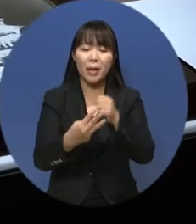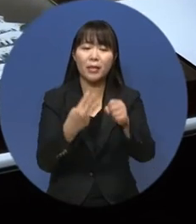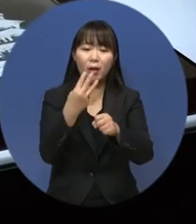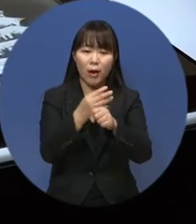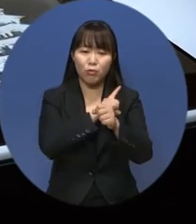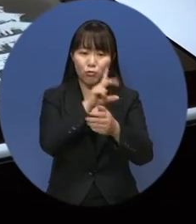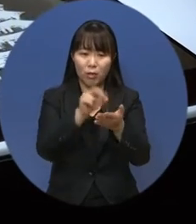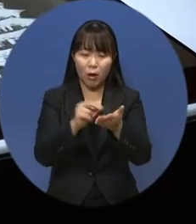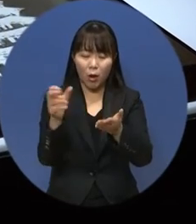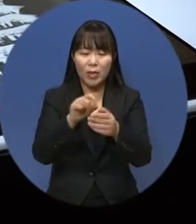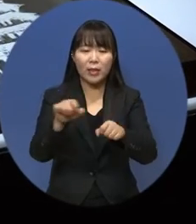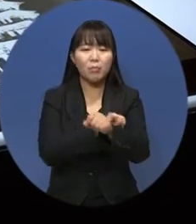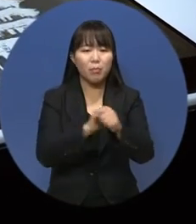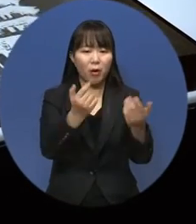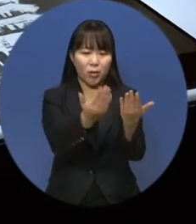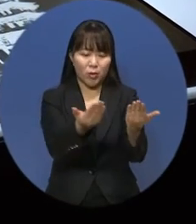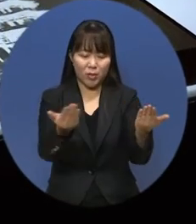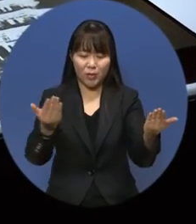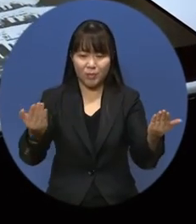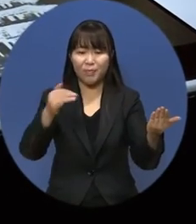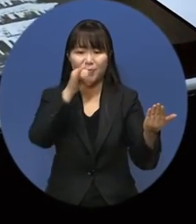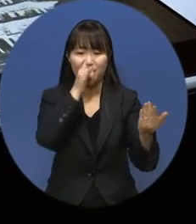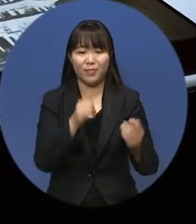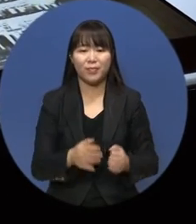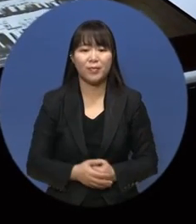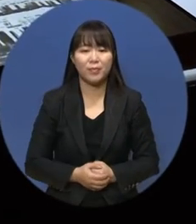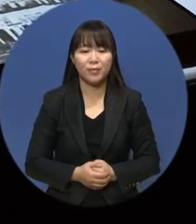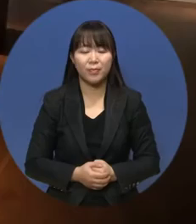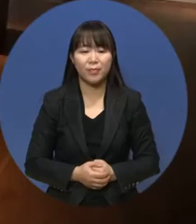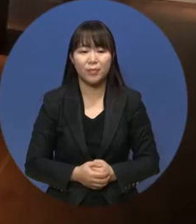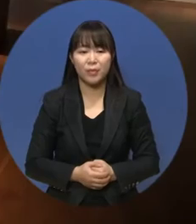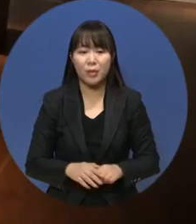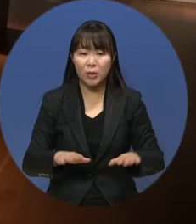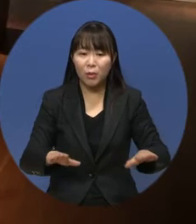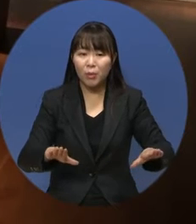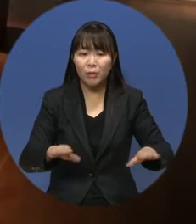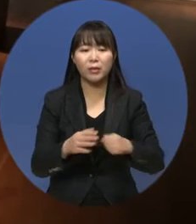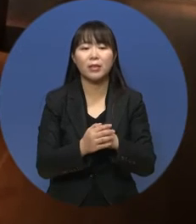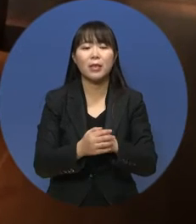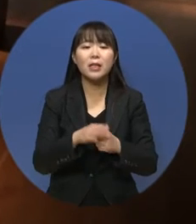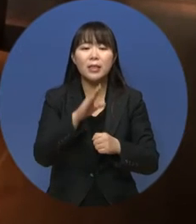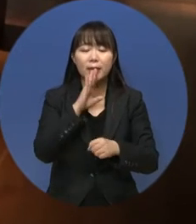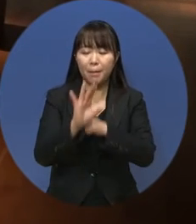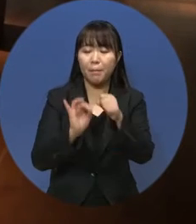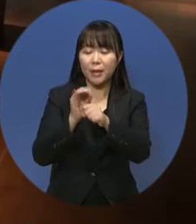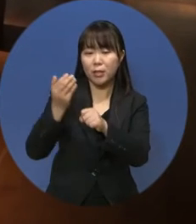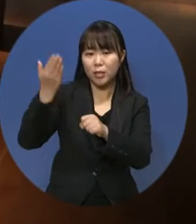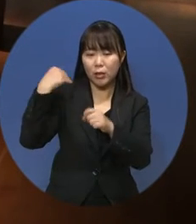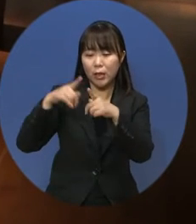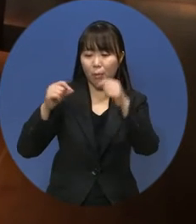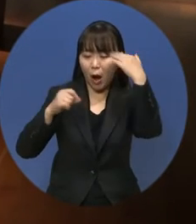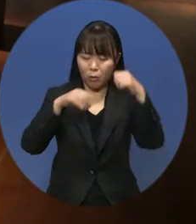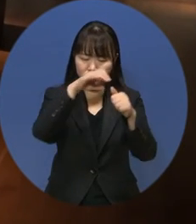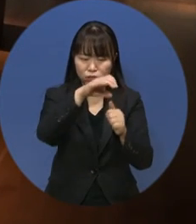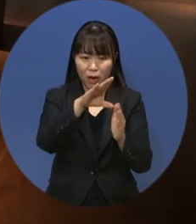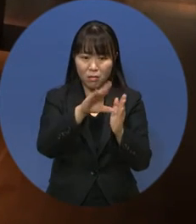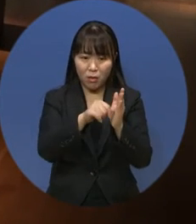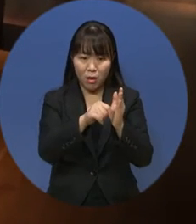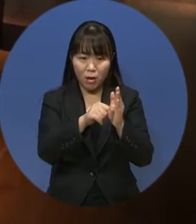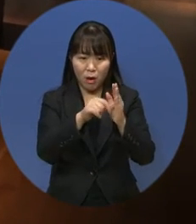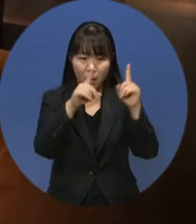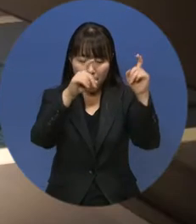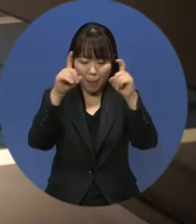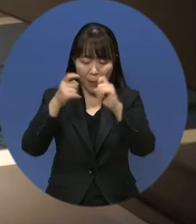특별 전시가 열리고 있습니다 이번 특별 전시는 실제 100년전 일제 강점기 때 촬영된